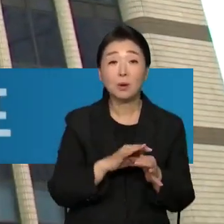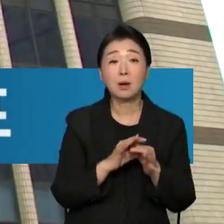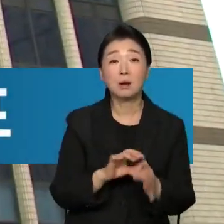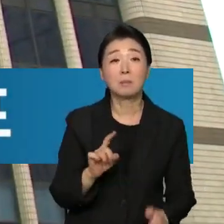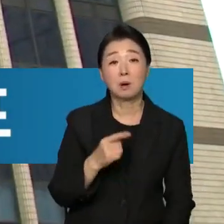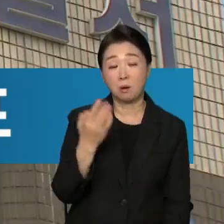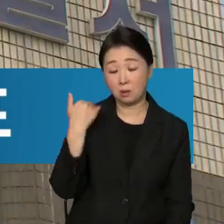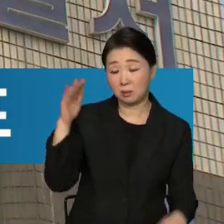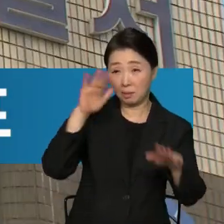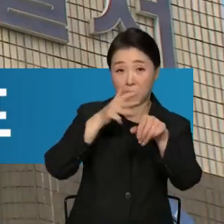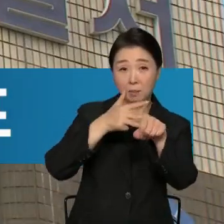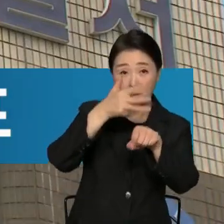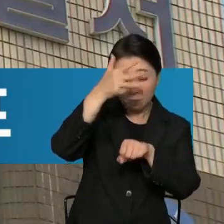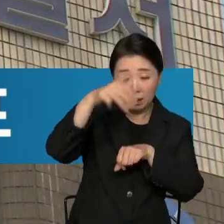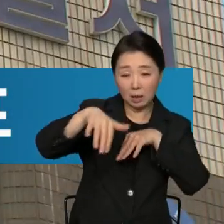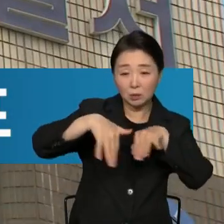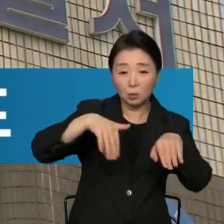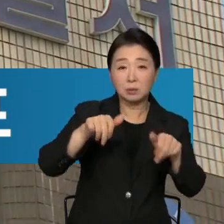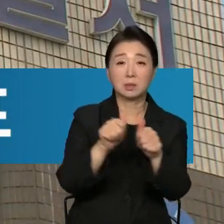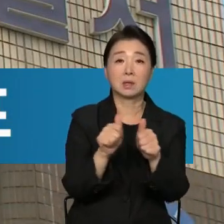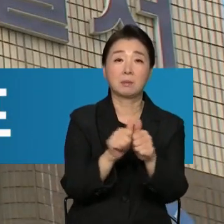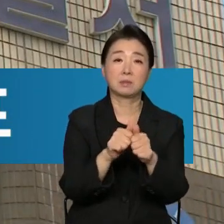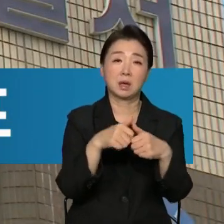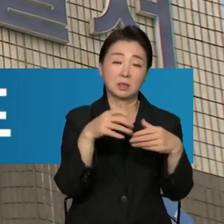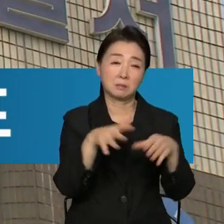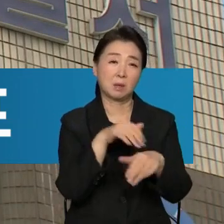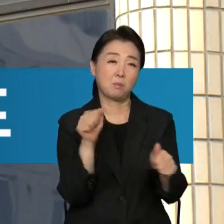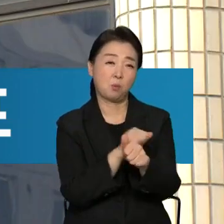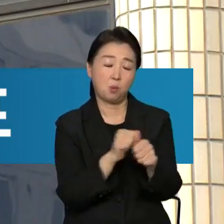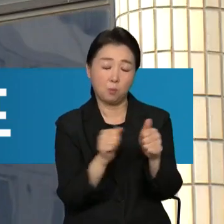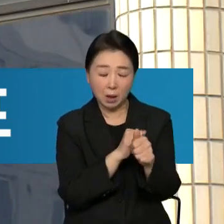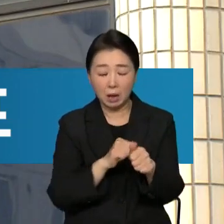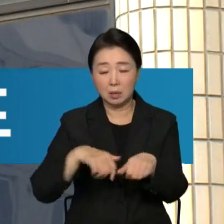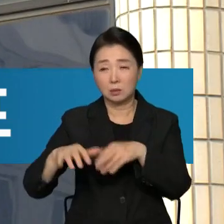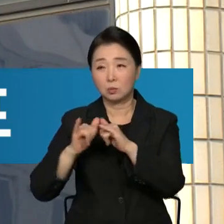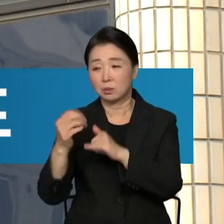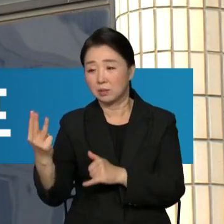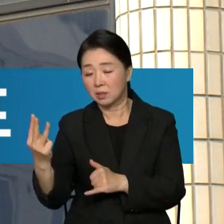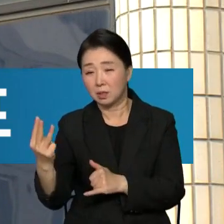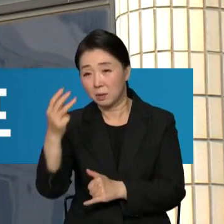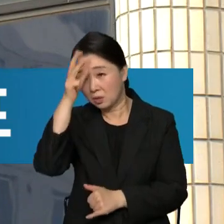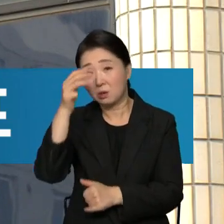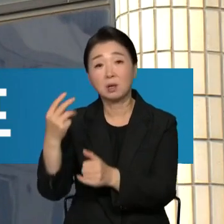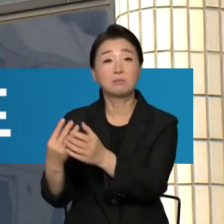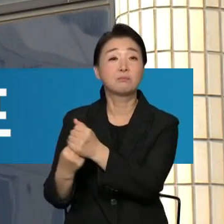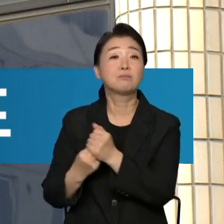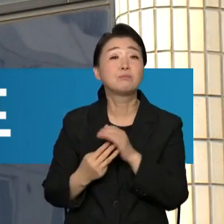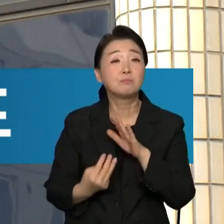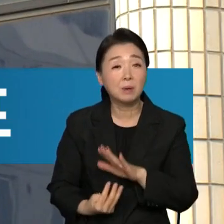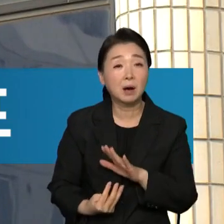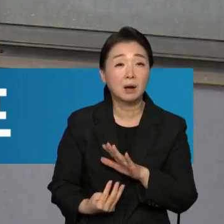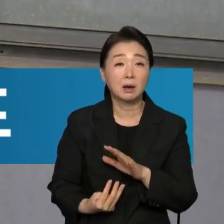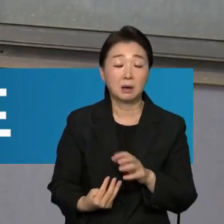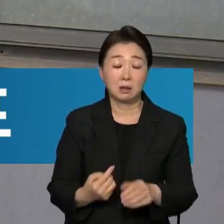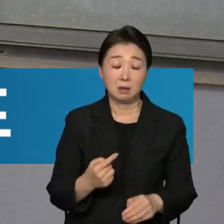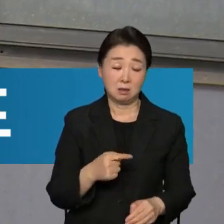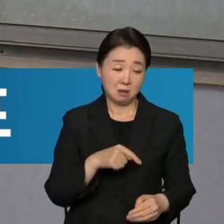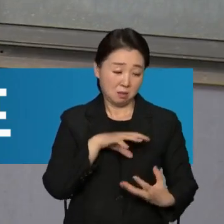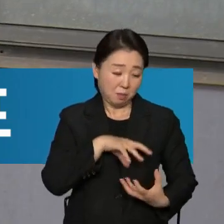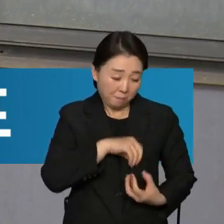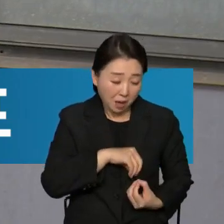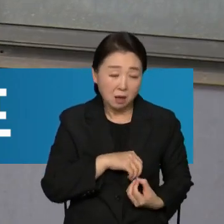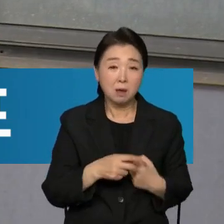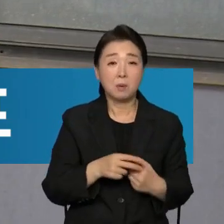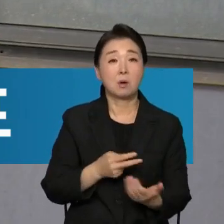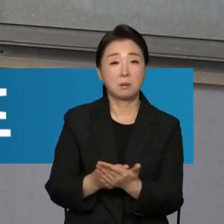8시쯤 한 노숙인 남성을 집단으로 폭행한 노숙인 세명이 경찰에 붙잡혔습니다 피해자는 심정지 상태로 병원에